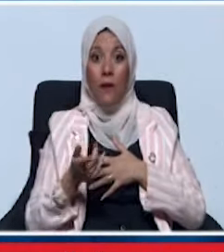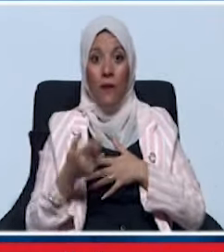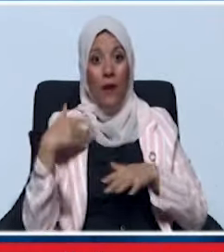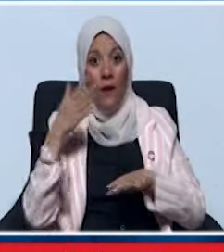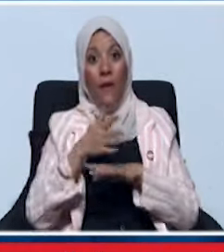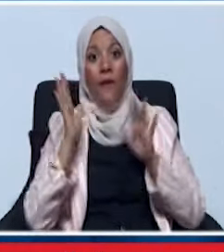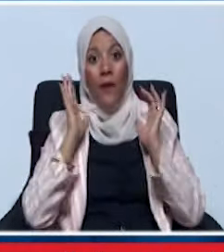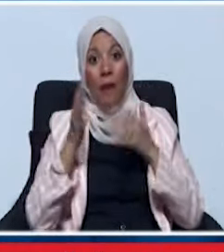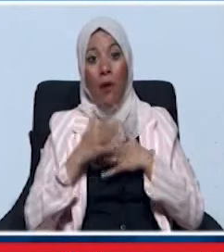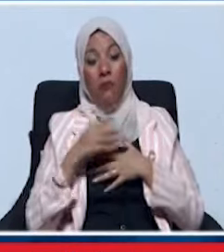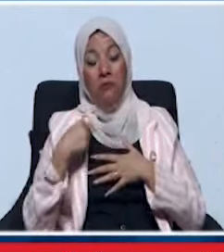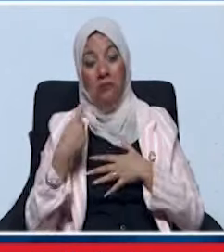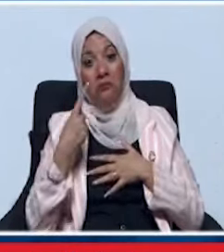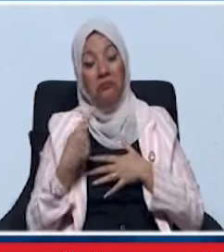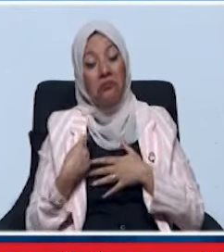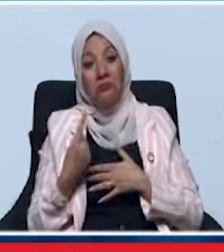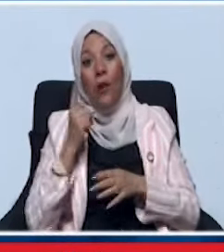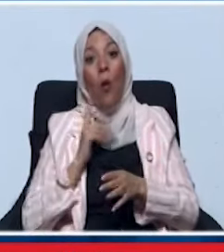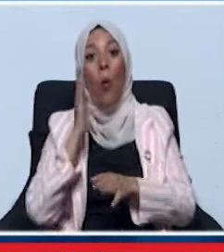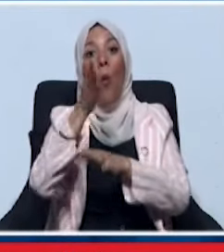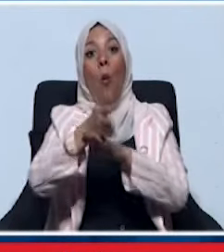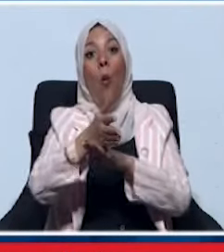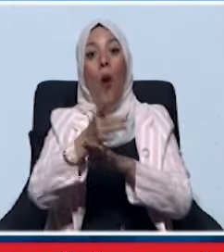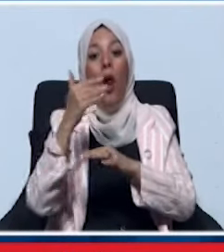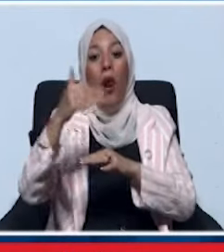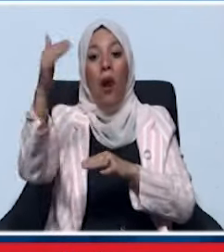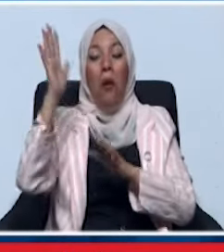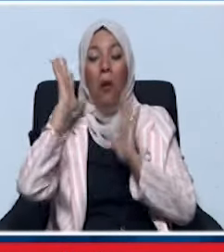فدي دنيا خدتني وكانت من أجمل فترات حياتي.